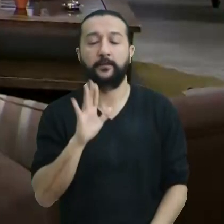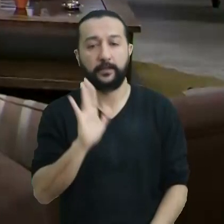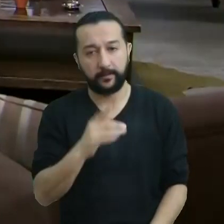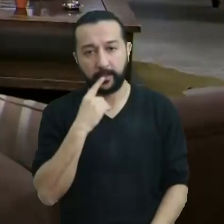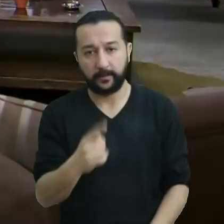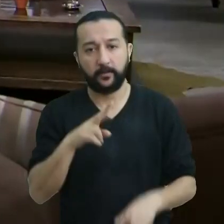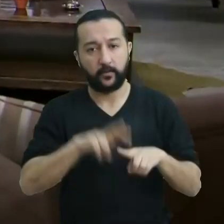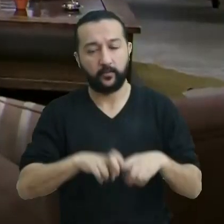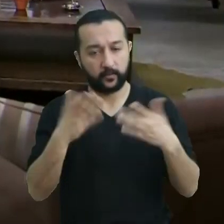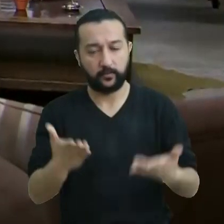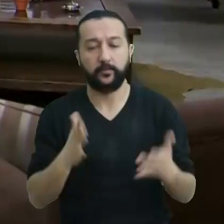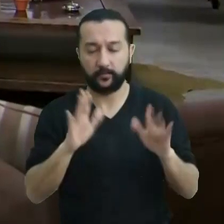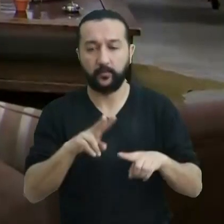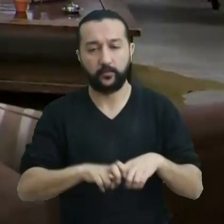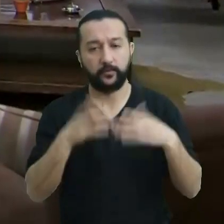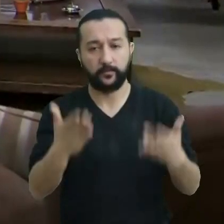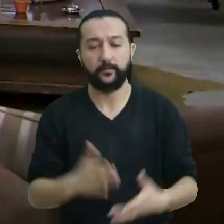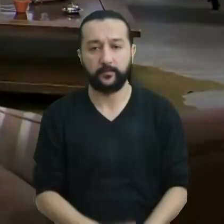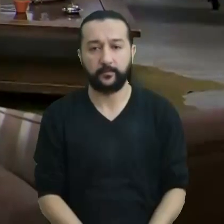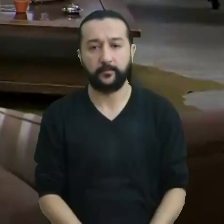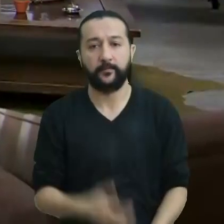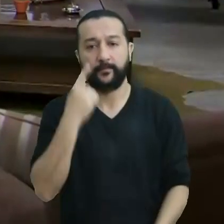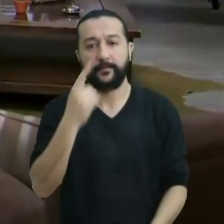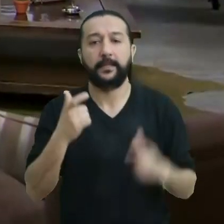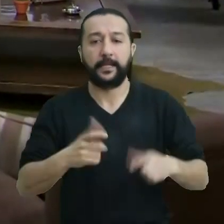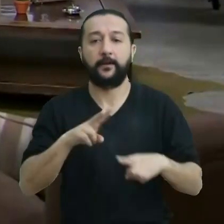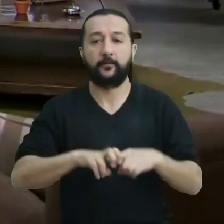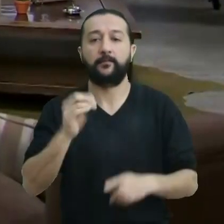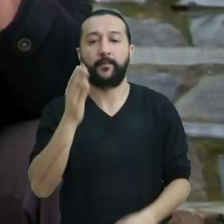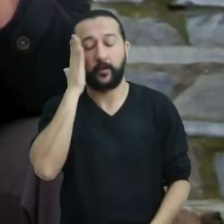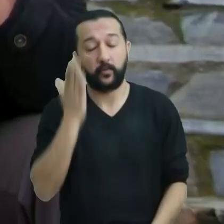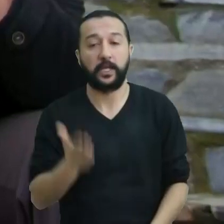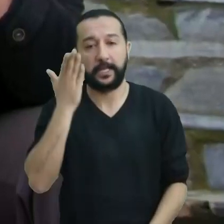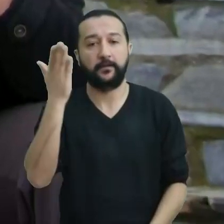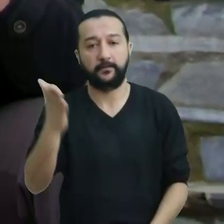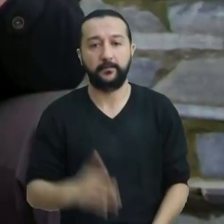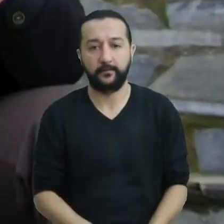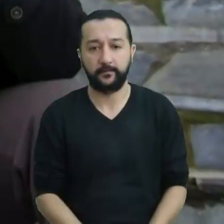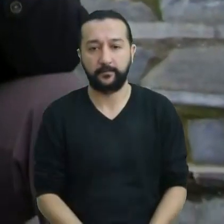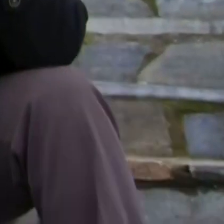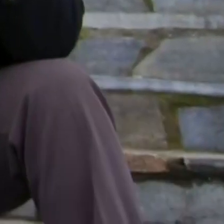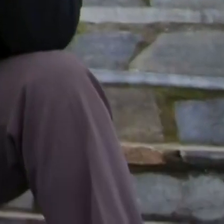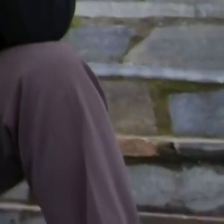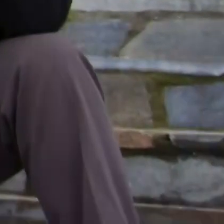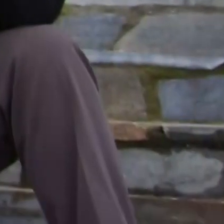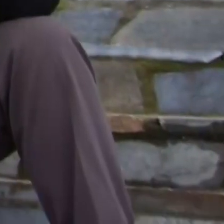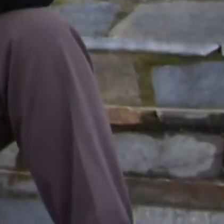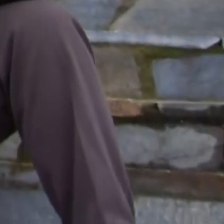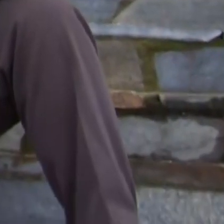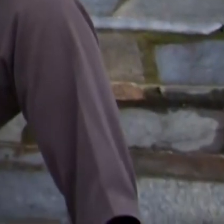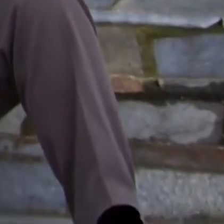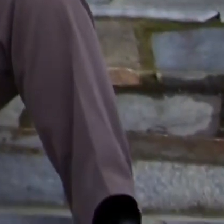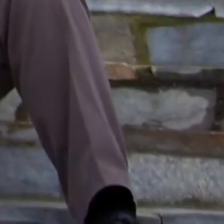Oturabilir miyiz? E tabii ki. Otur otur. Otur musun, otur. Buyur yani. Nereye otur işte? Mahmut Kemal uyandı. Şükrü, Mehmet ve Veysel otoparka inen